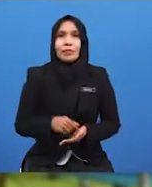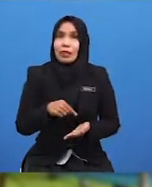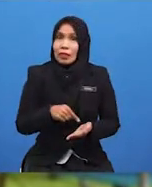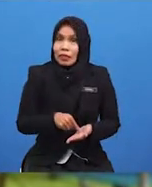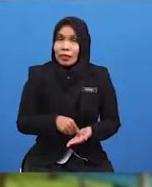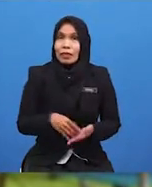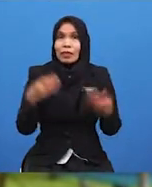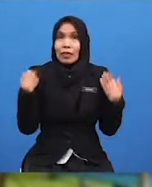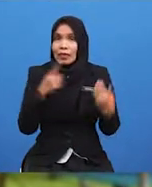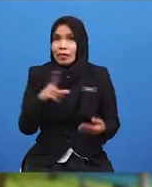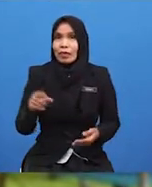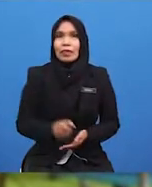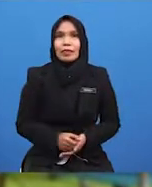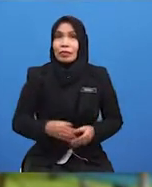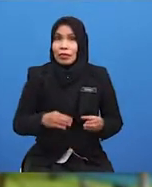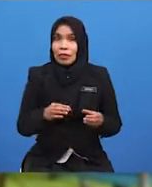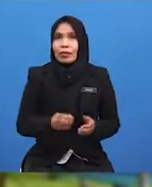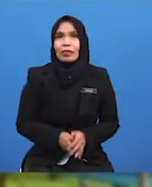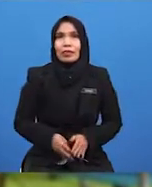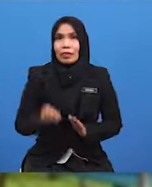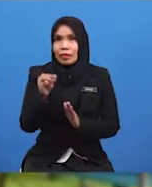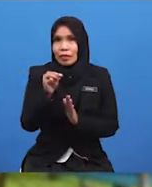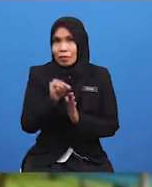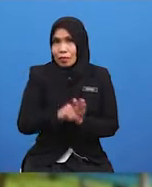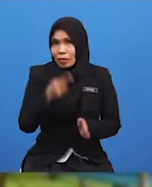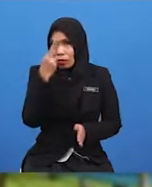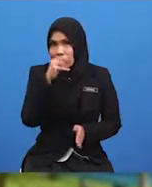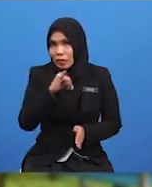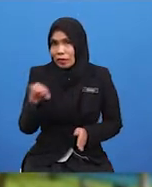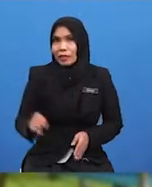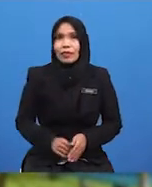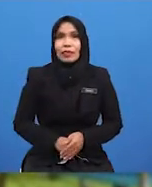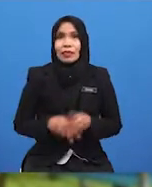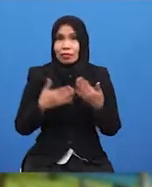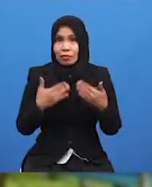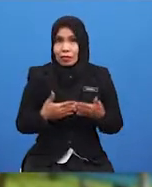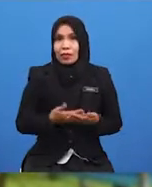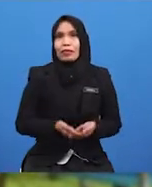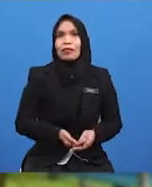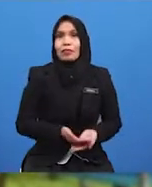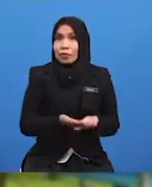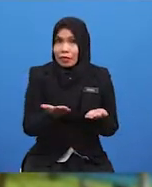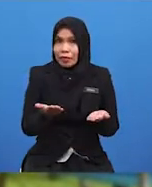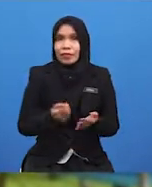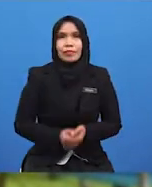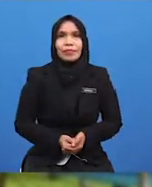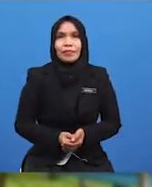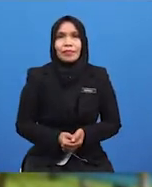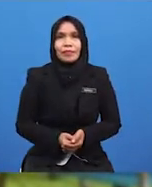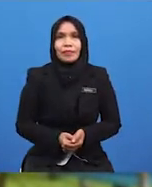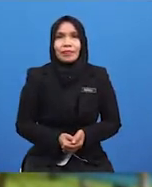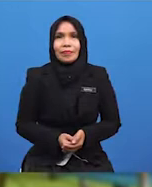satu cara menghormati diri Anda ini boleh meningkatkan